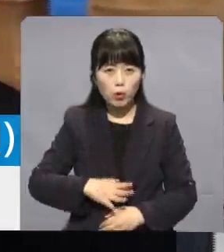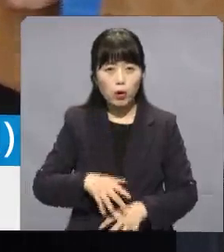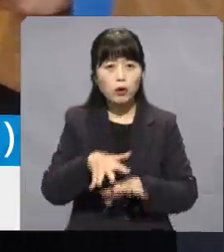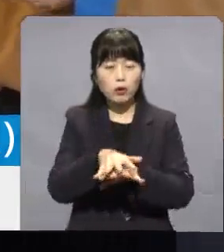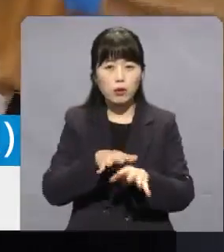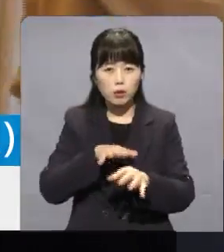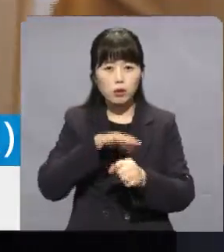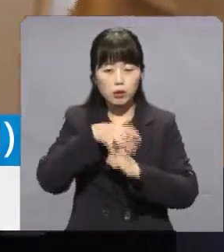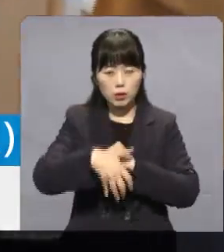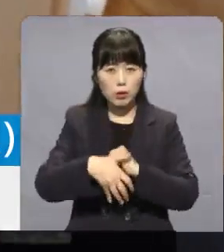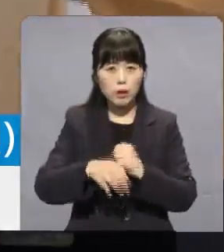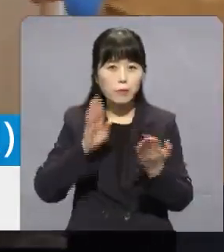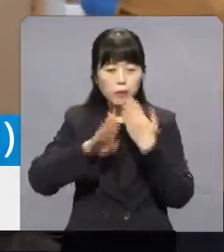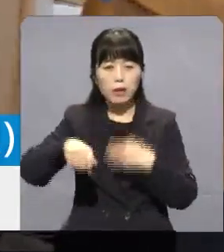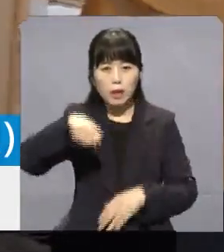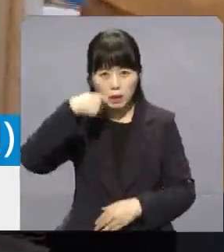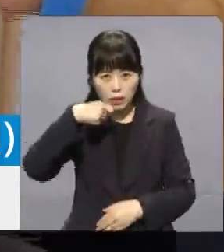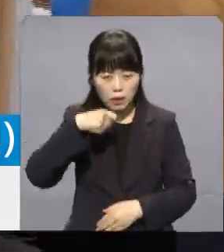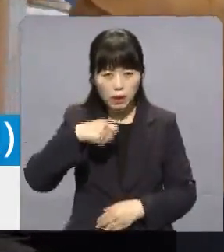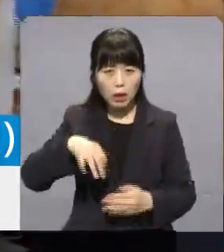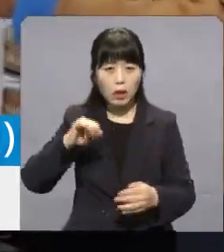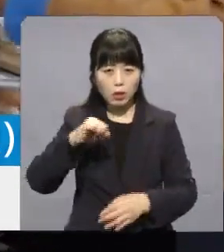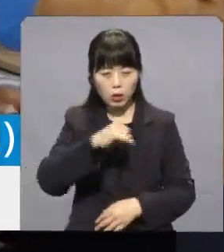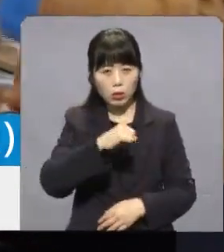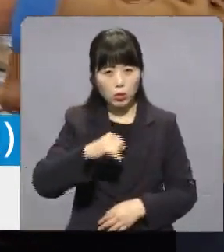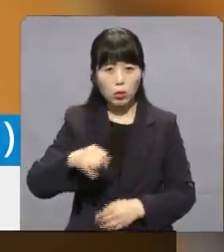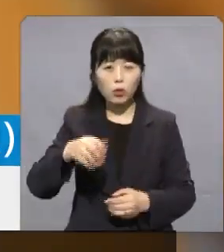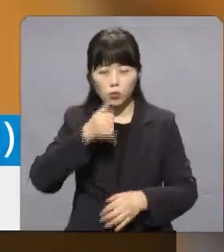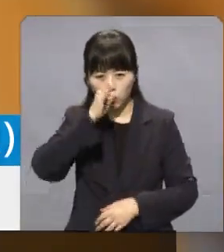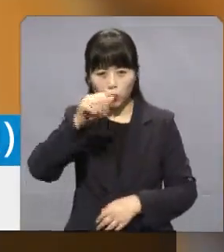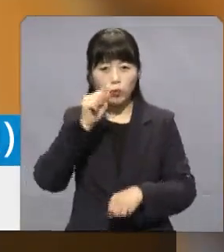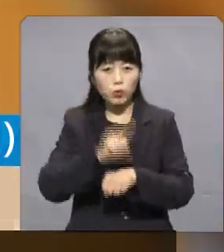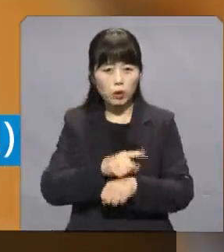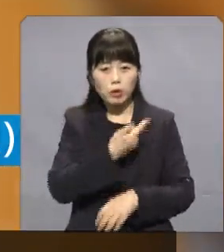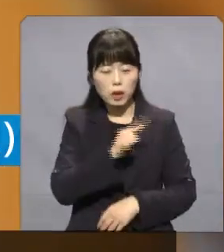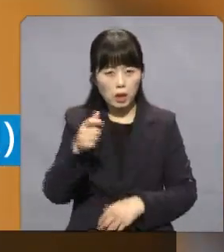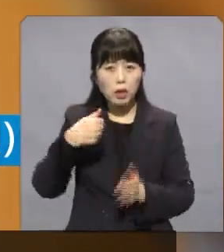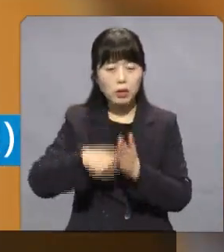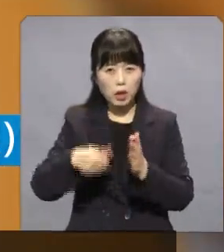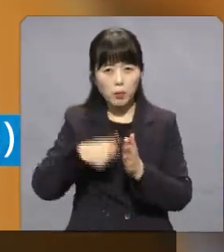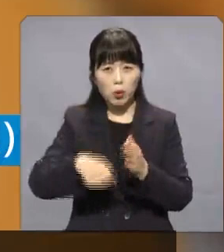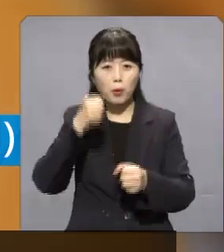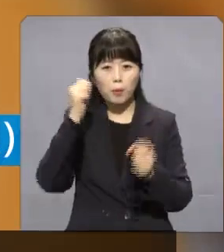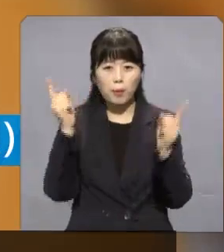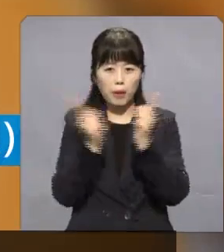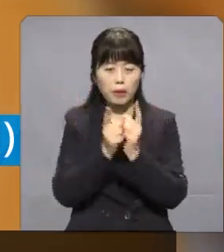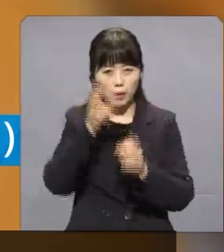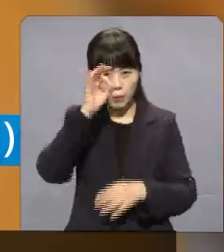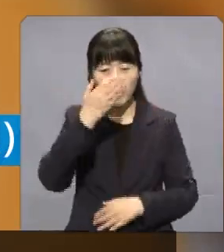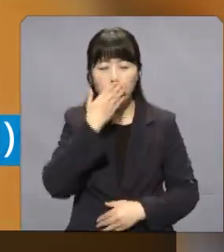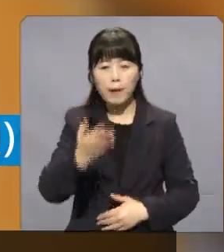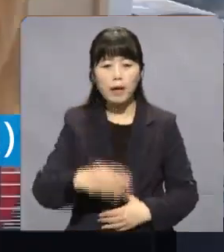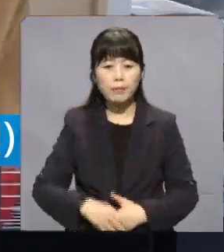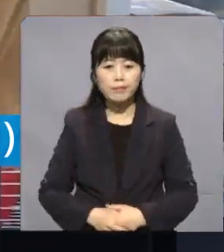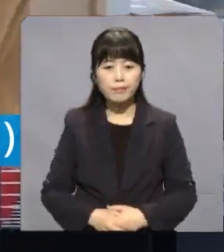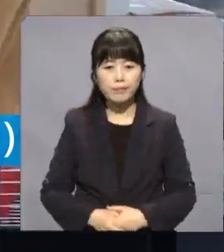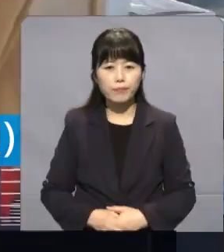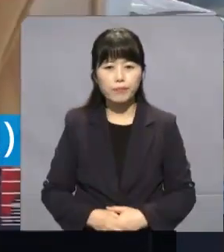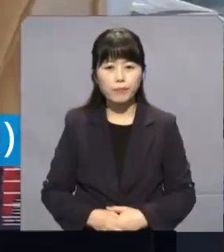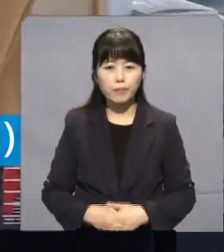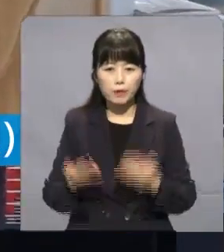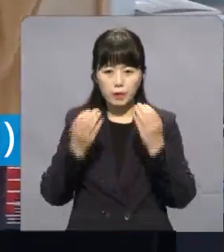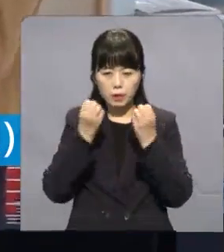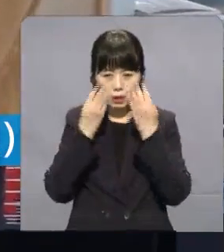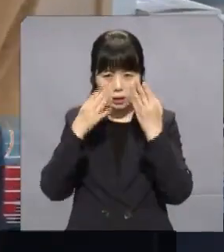세계보건기구에서 선정한 미래식량 식용곤충의 우수성을 다양한 제품으로 만나볼 수 있습니다.